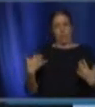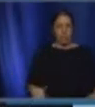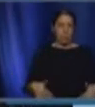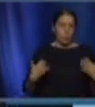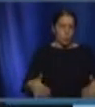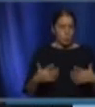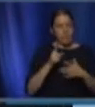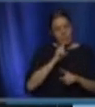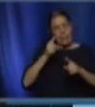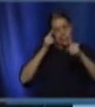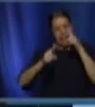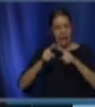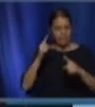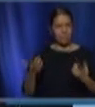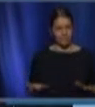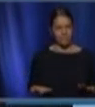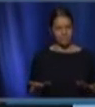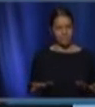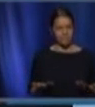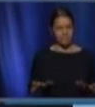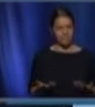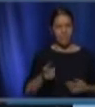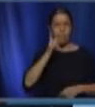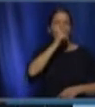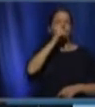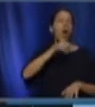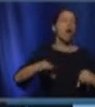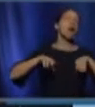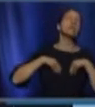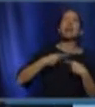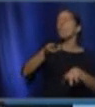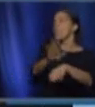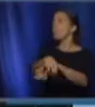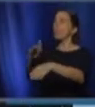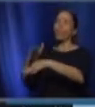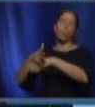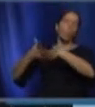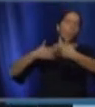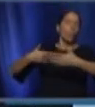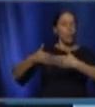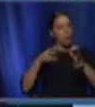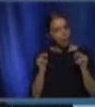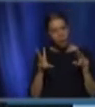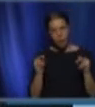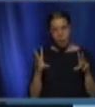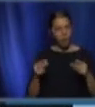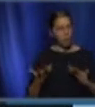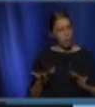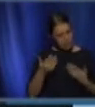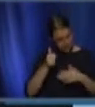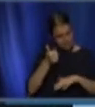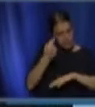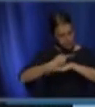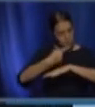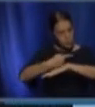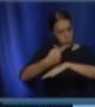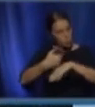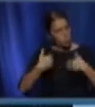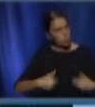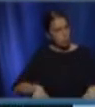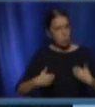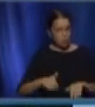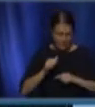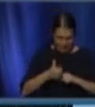10 nouveaux décès par jour. Il faut faire des efforts. Puis dites-vous, là, si